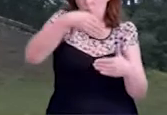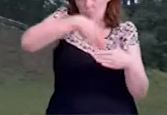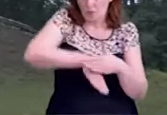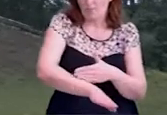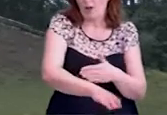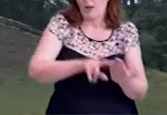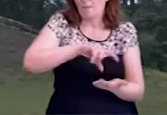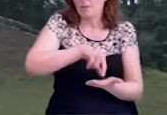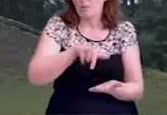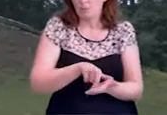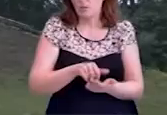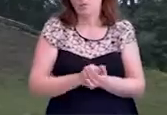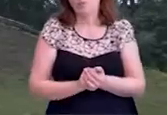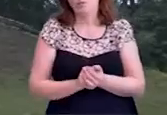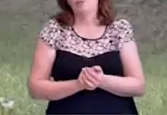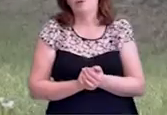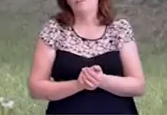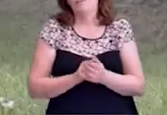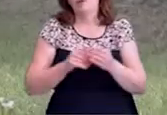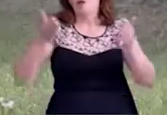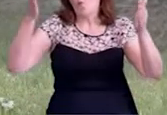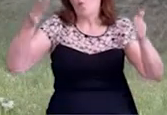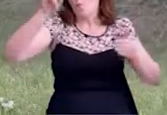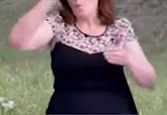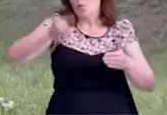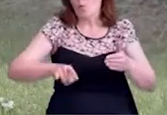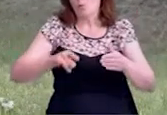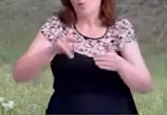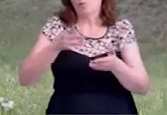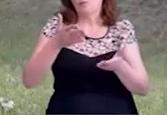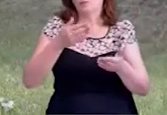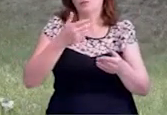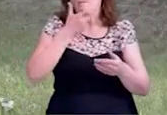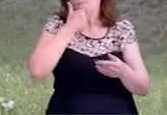приміщення, значить, откоси, благоустрій території.